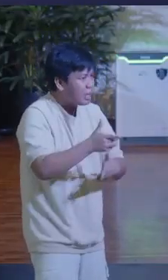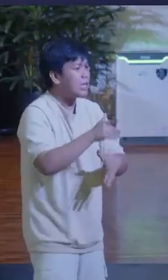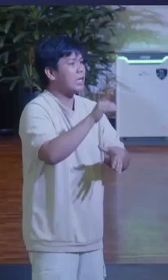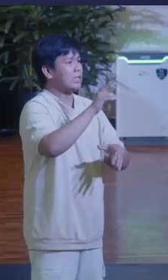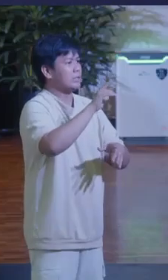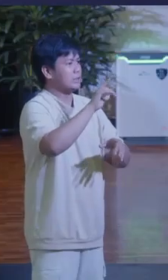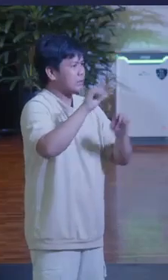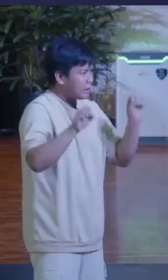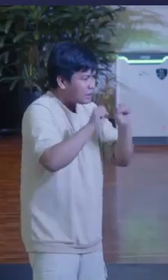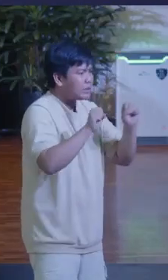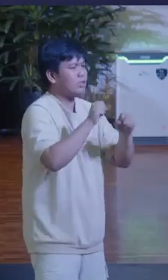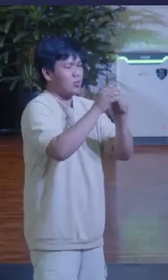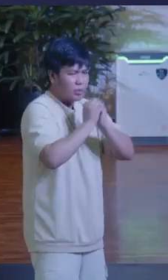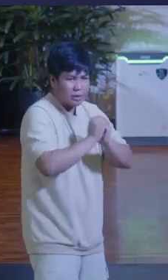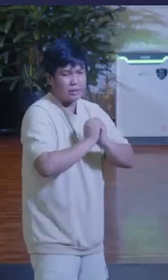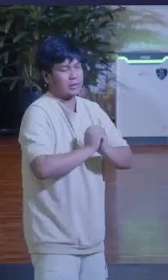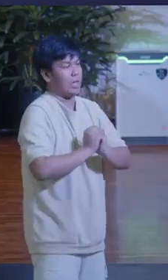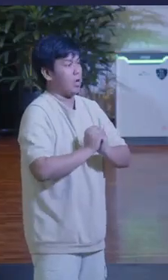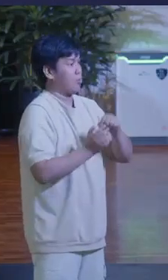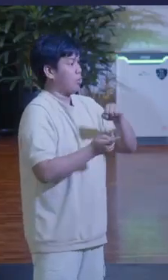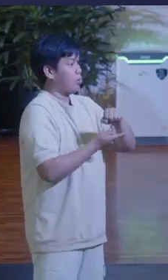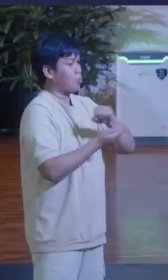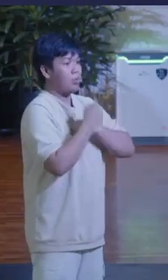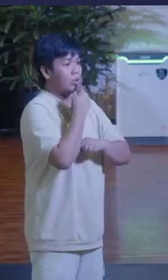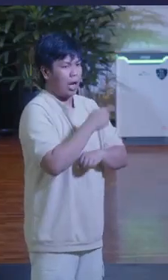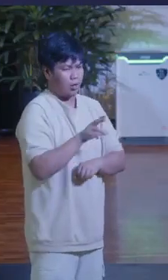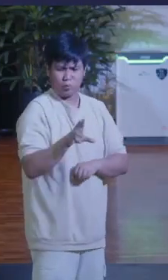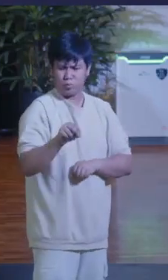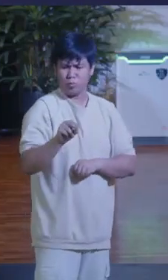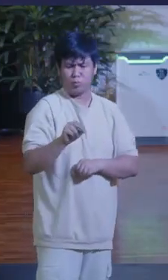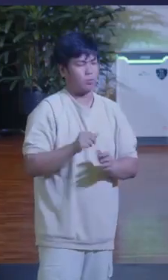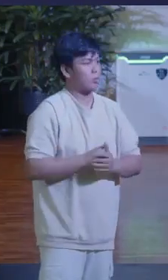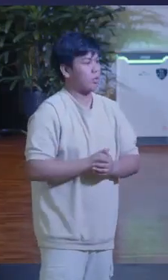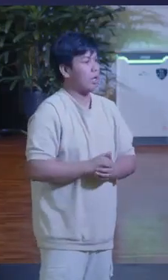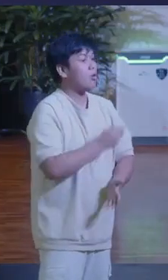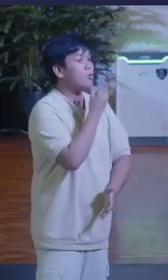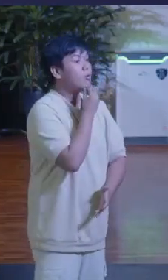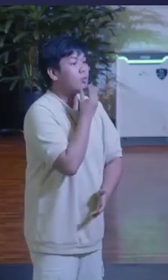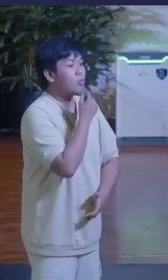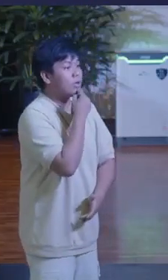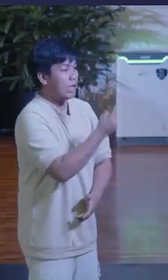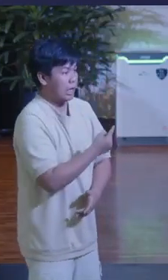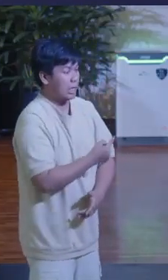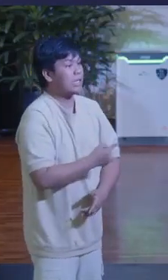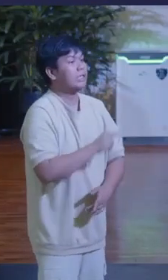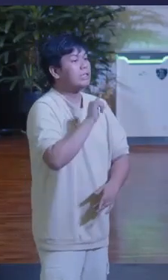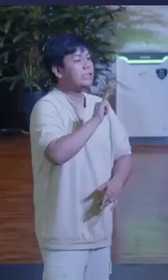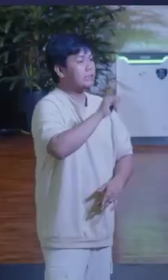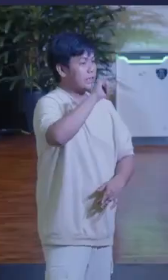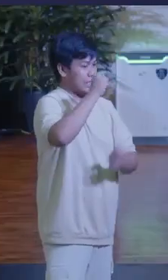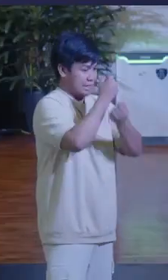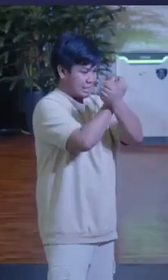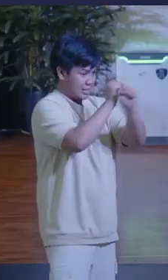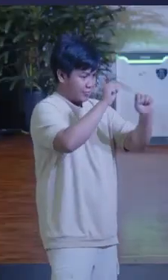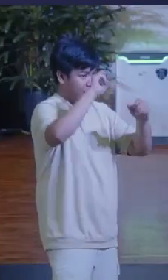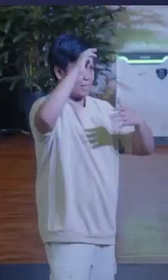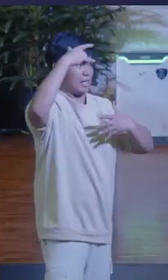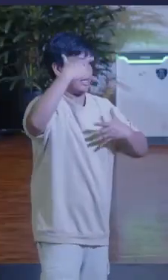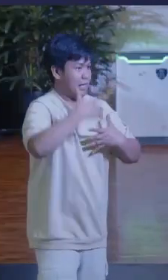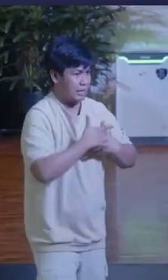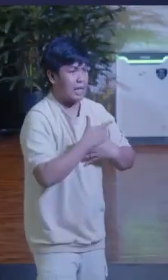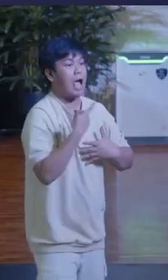pa. So sabi nila, salvation is by grace through faith plus